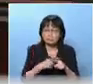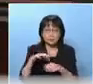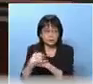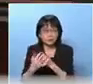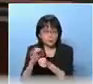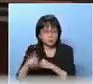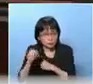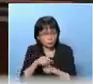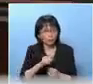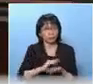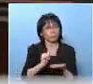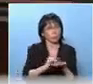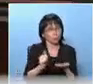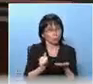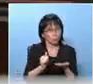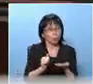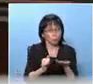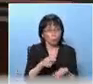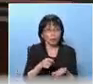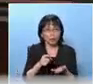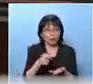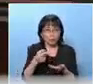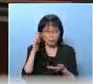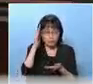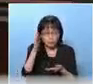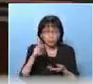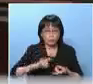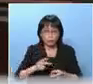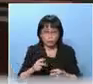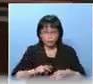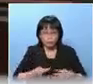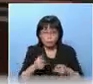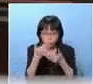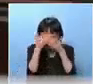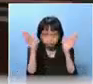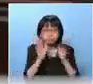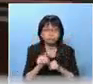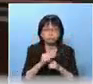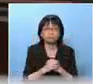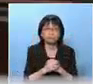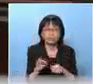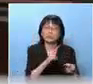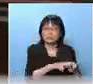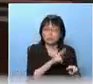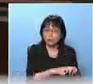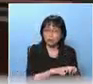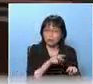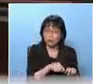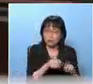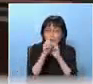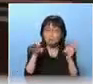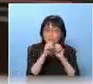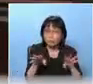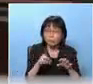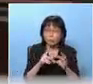源，產業前景是非常之廣闊。在國家公布的氫能產業發展